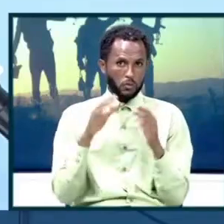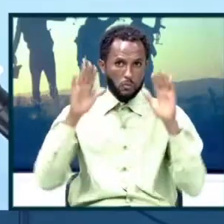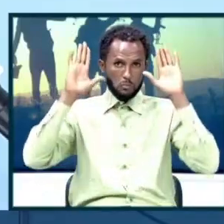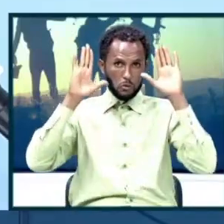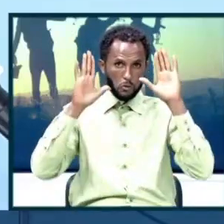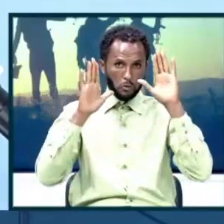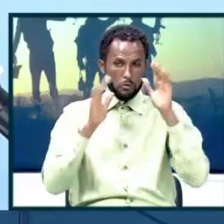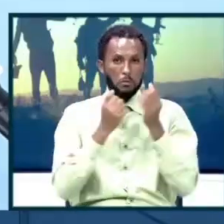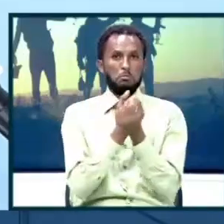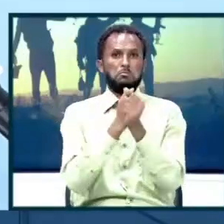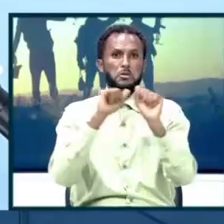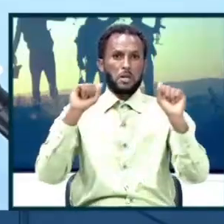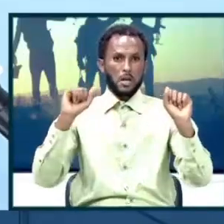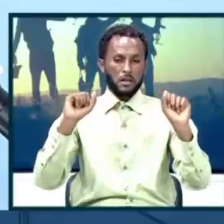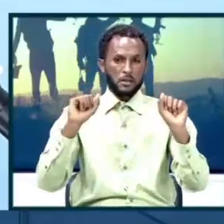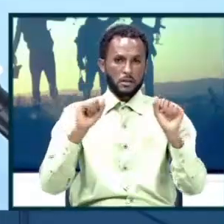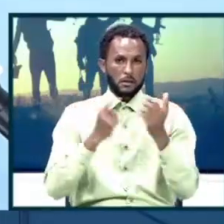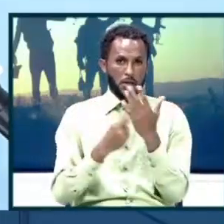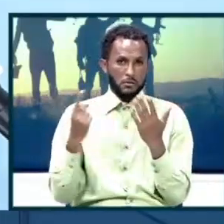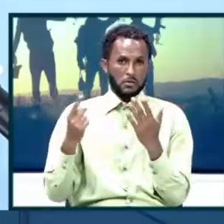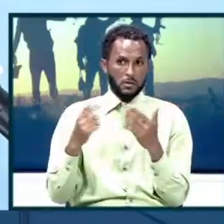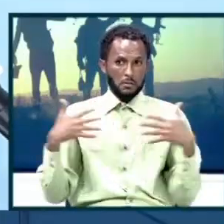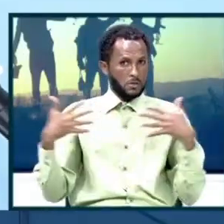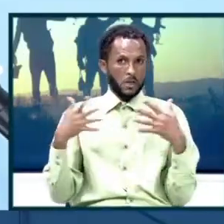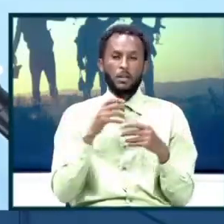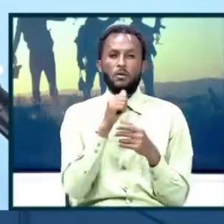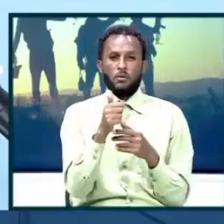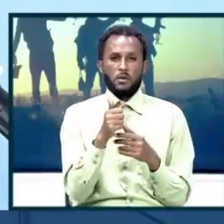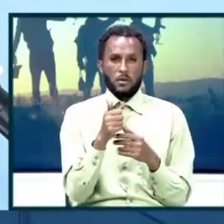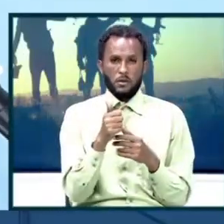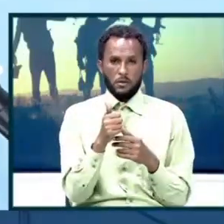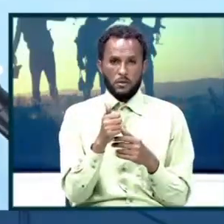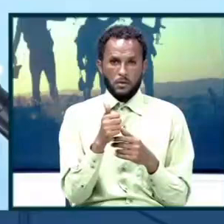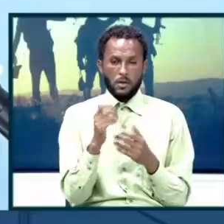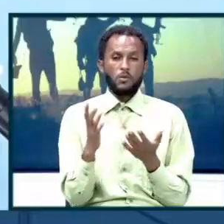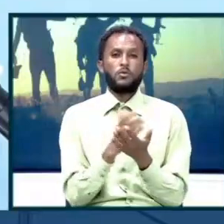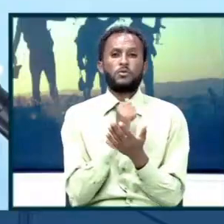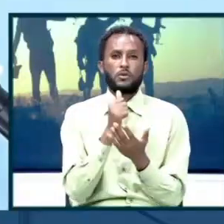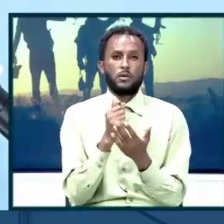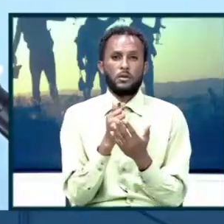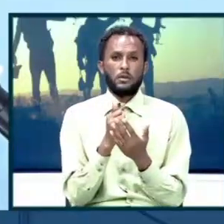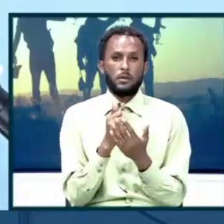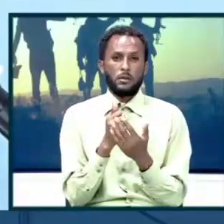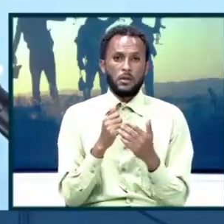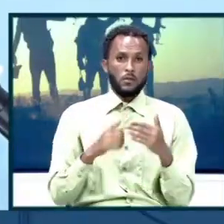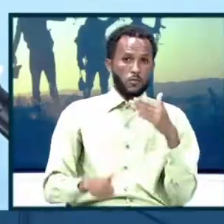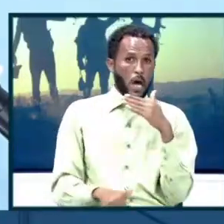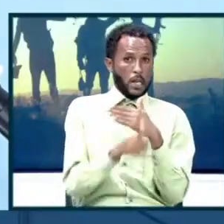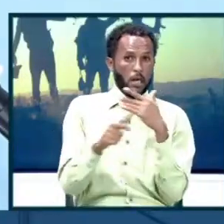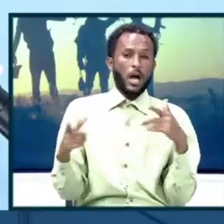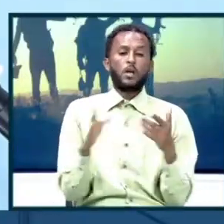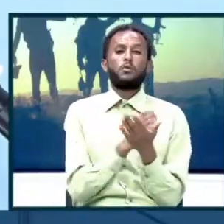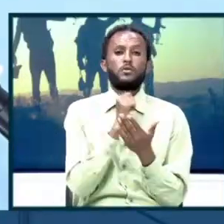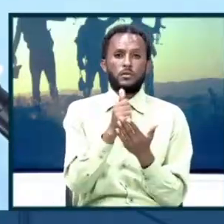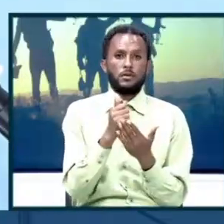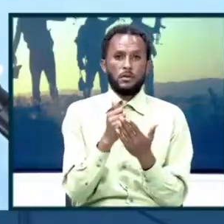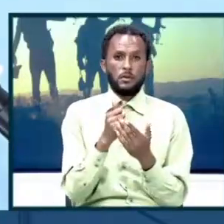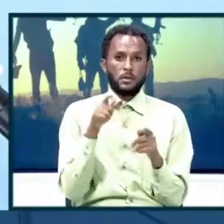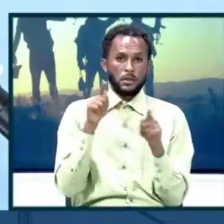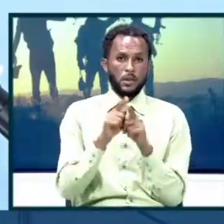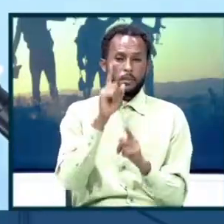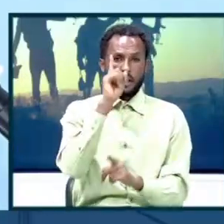ምስዳድ ብኣነ ኣንፃር ክረአ እንተሎ ከም ስጋኣት ኣይኮና ንወስዶ ከም ስጋኣት ከም ሓደጋ እንተይኮና ንወስዶ ከም